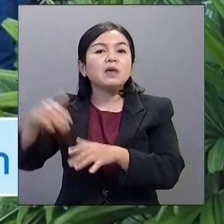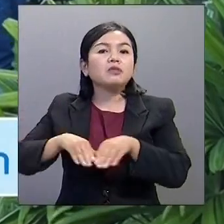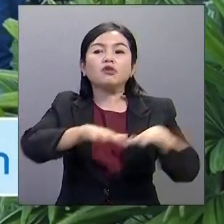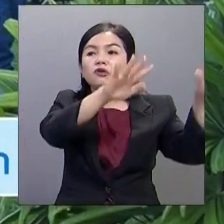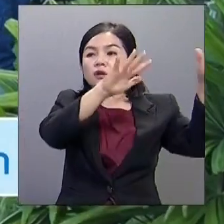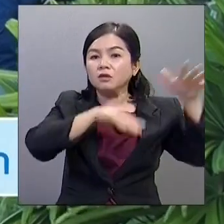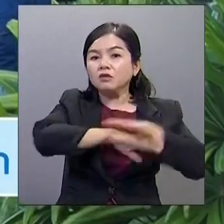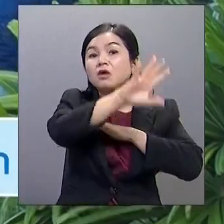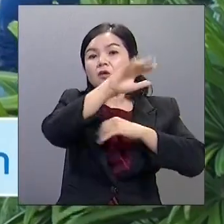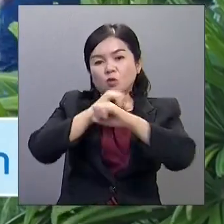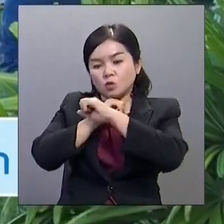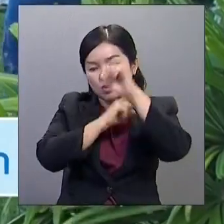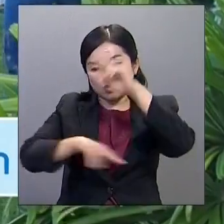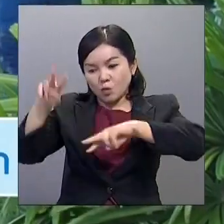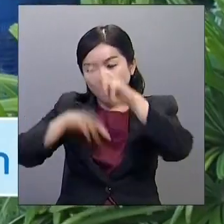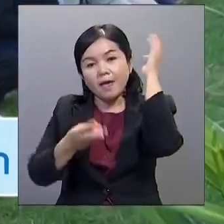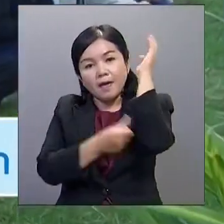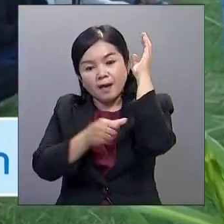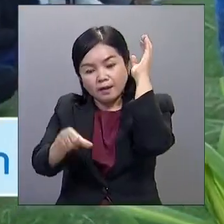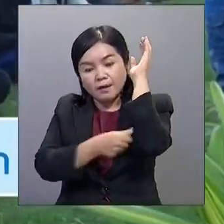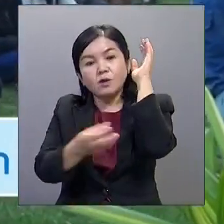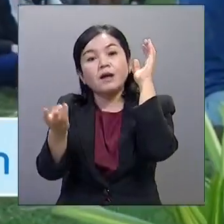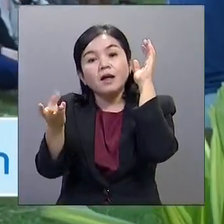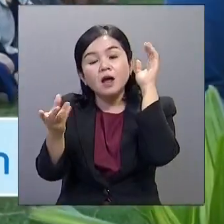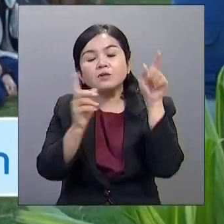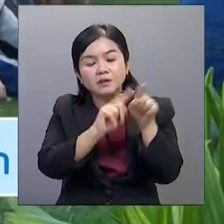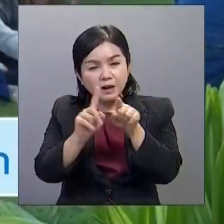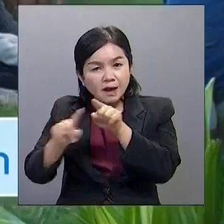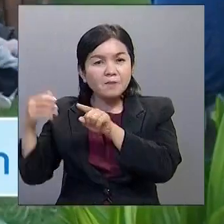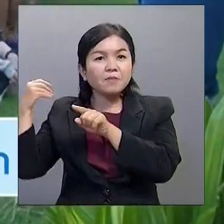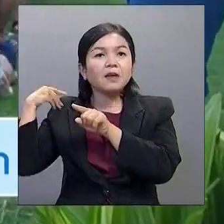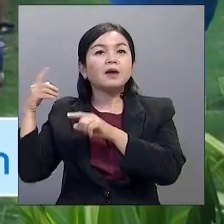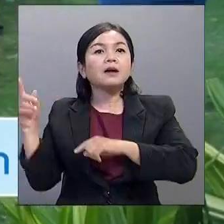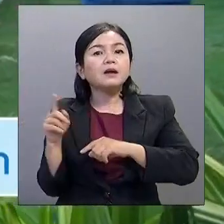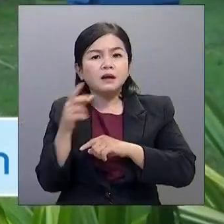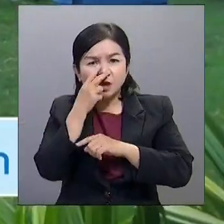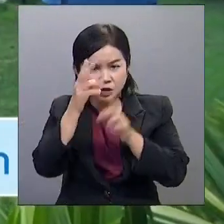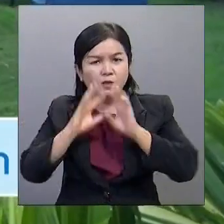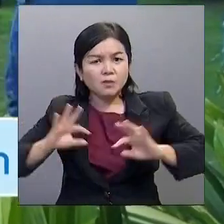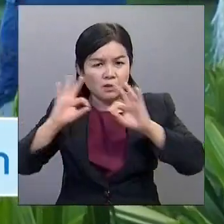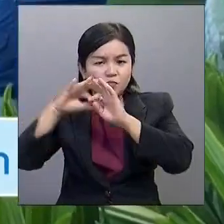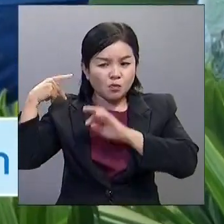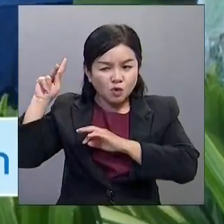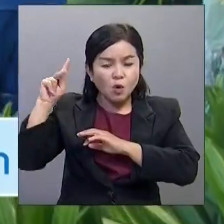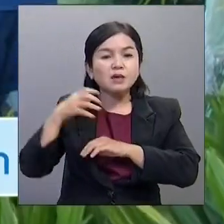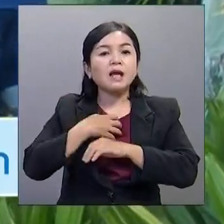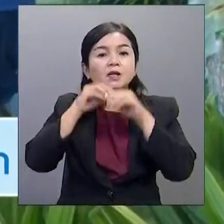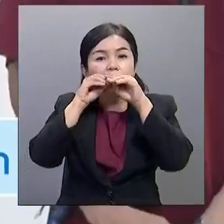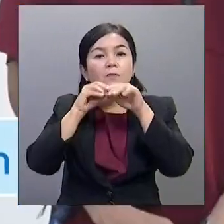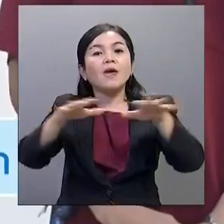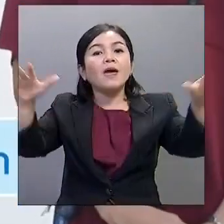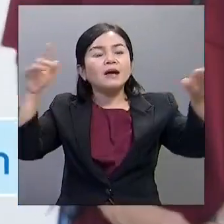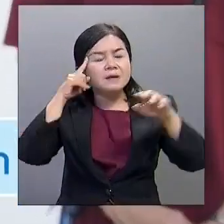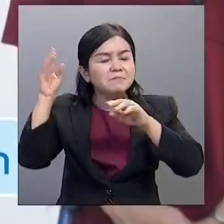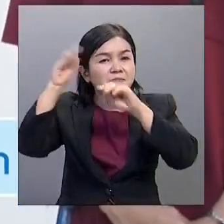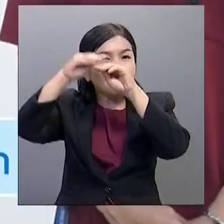ขาพืชของเกษตรกรและเจ้าของกิจการร้านหมู่บ้านเวตาลนั้นก็เลยเล็งเห็นถึงคุณค่าดังกล่าวครับอยากจะสื่อสารผ่านการคิดต่